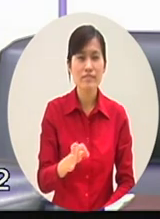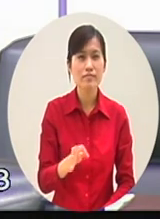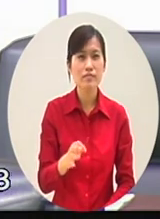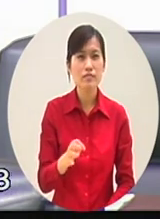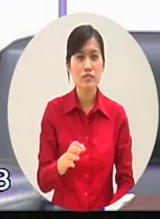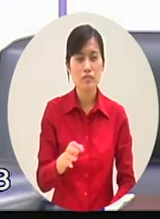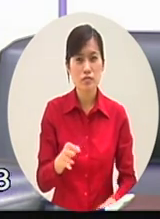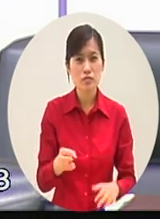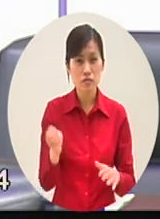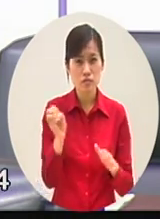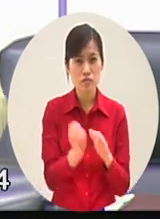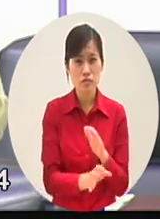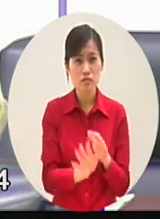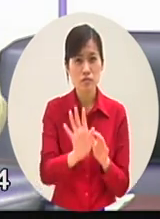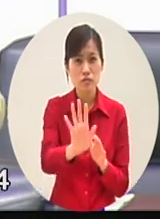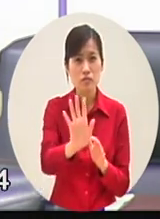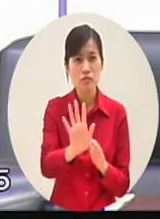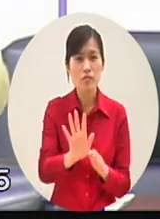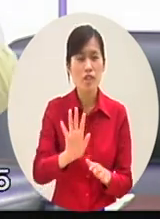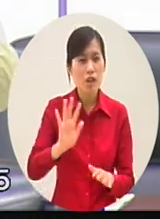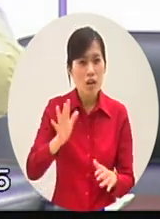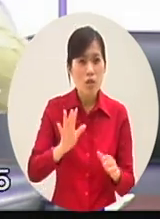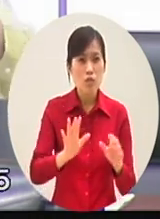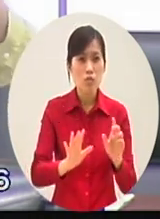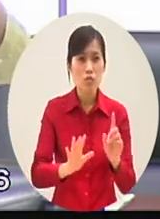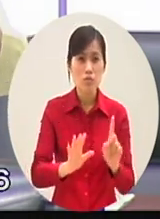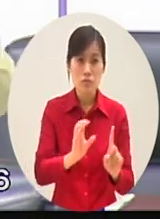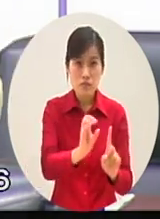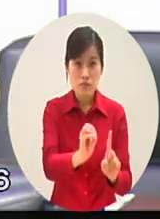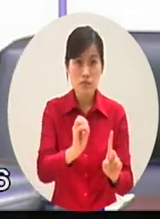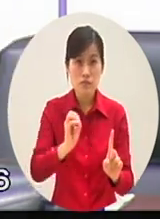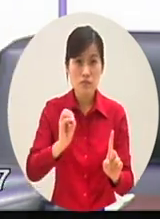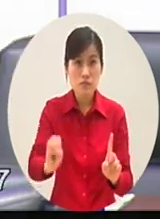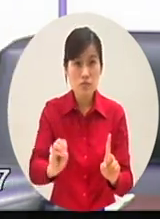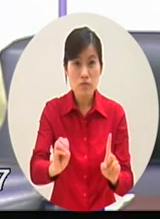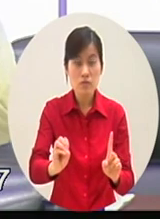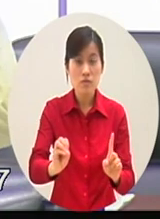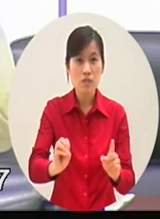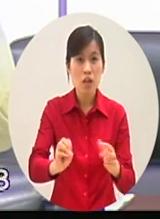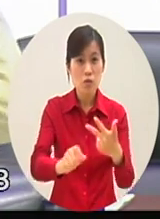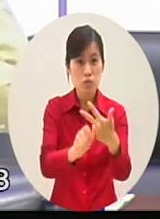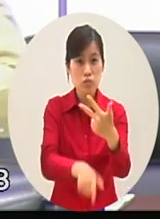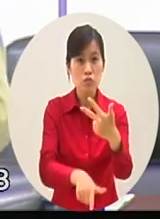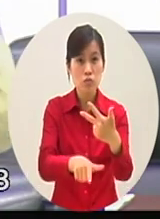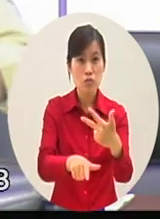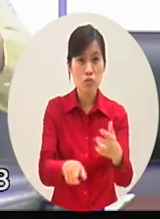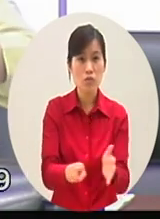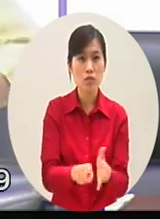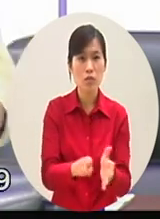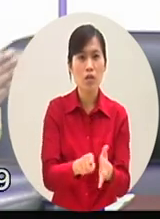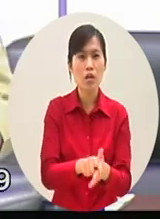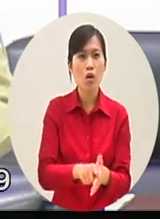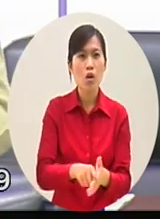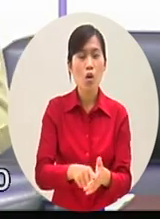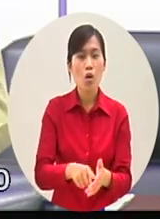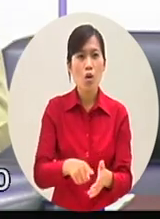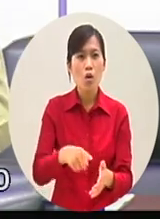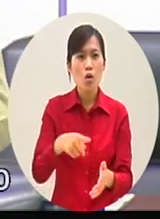在100年大概7月份左右它已经就是工程做完以后我们必须要去重